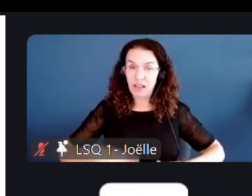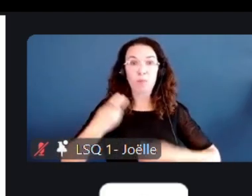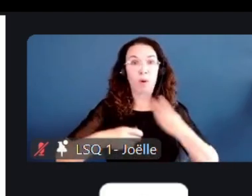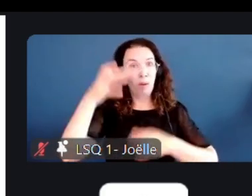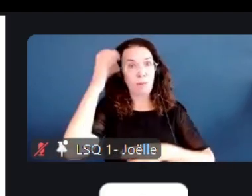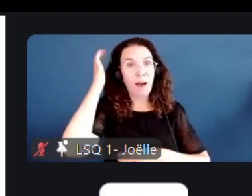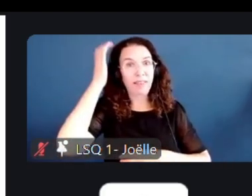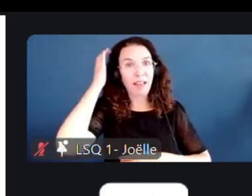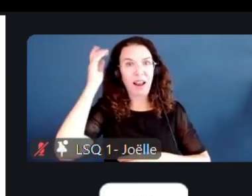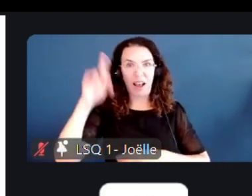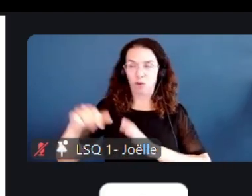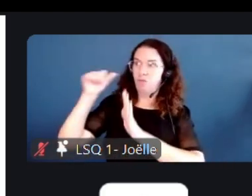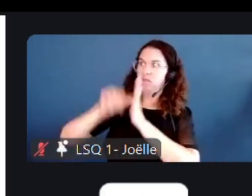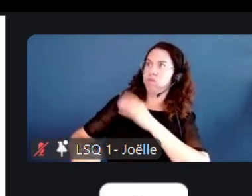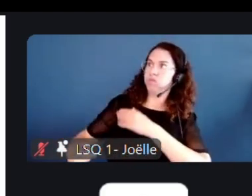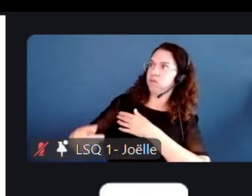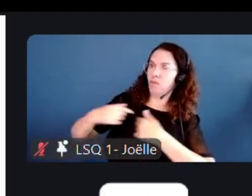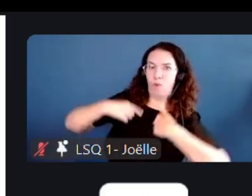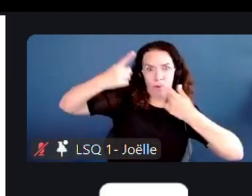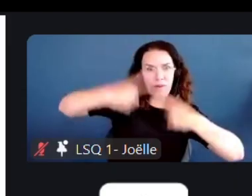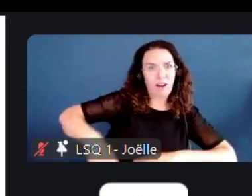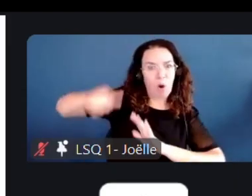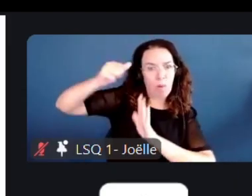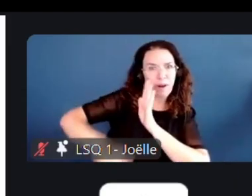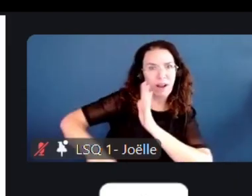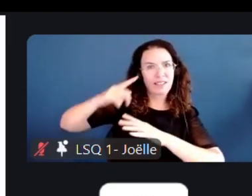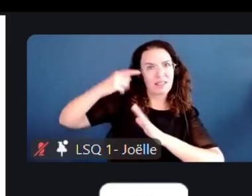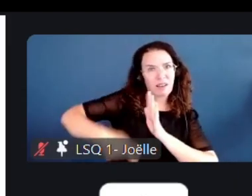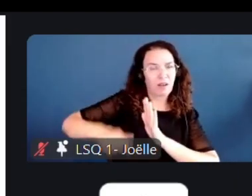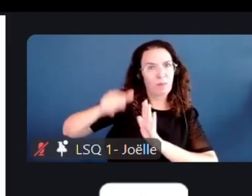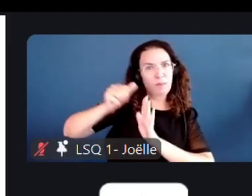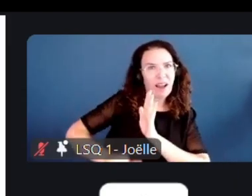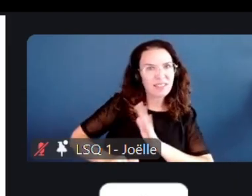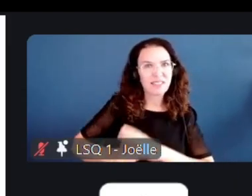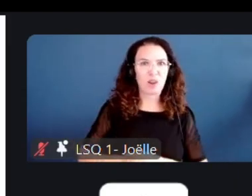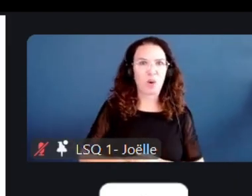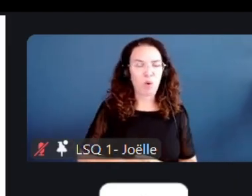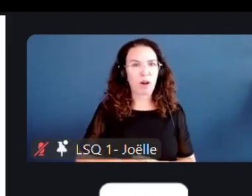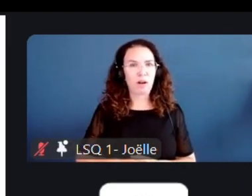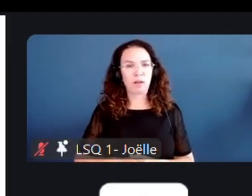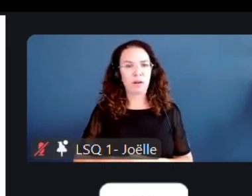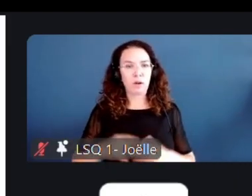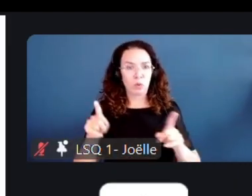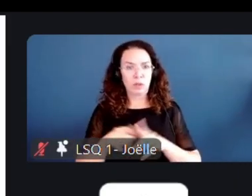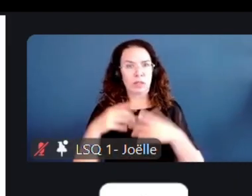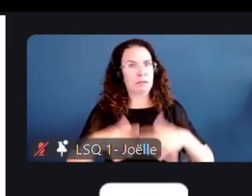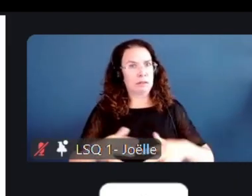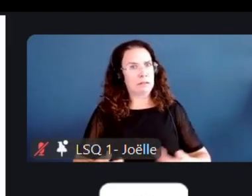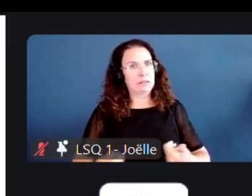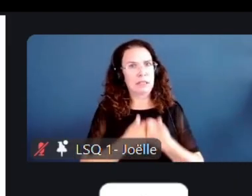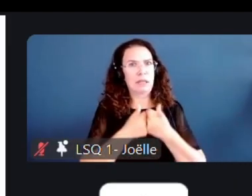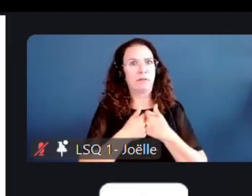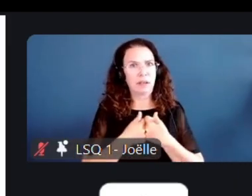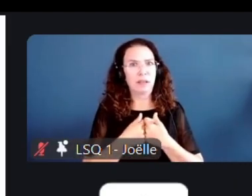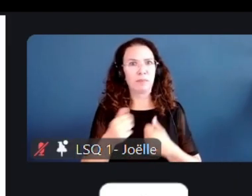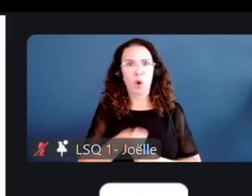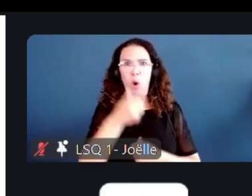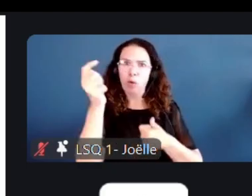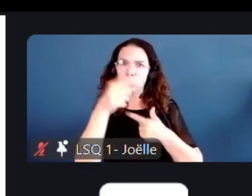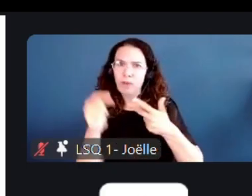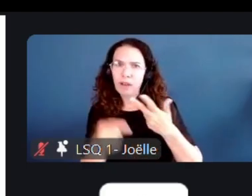mentale liés aux interventions non consenties. Les défis vécus sont aussi exacerbés lorsqu'il y a d'autres